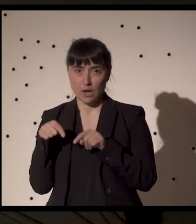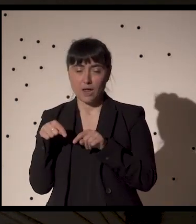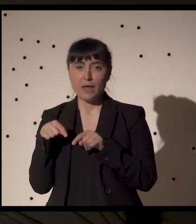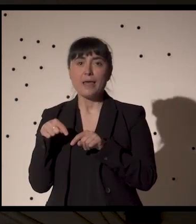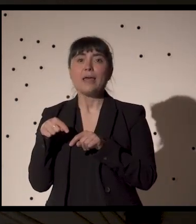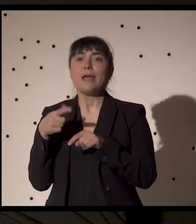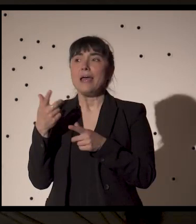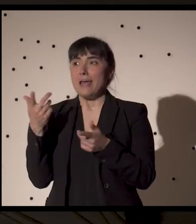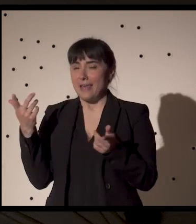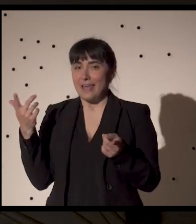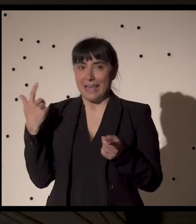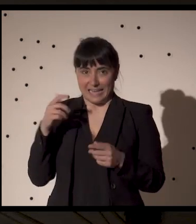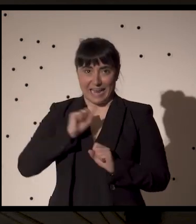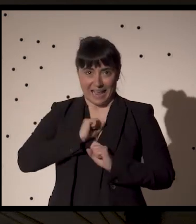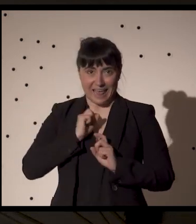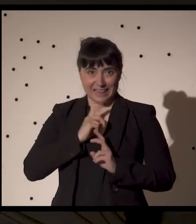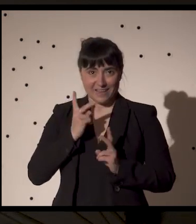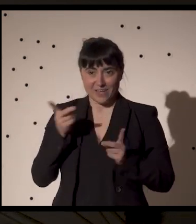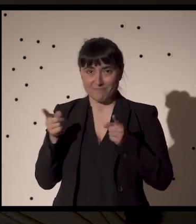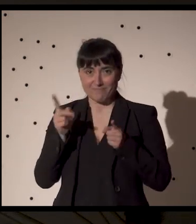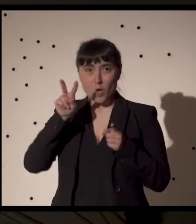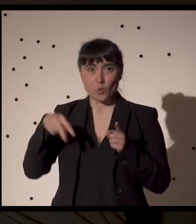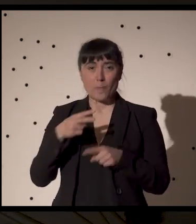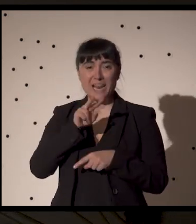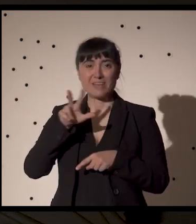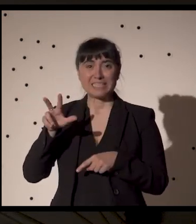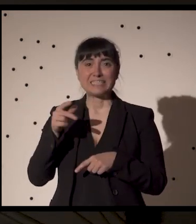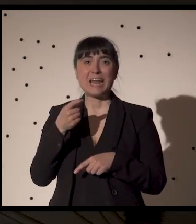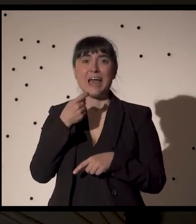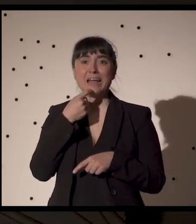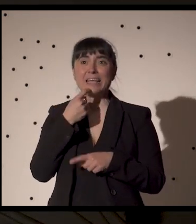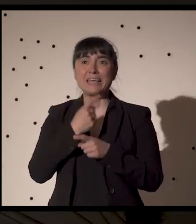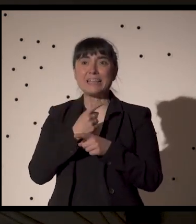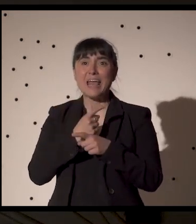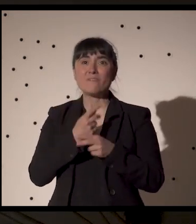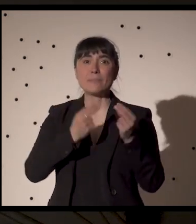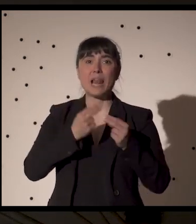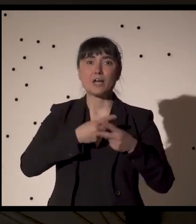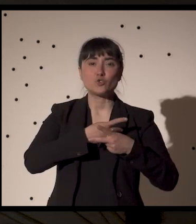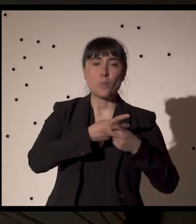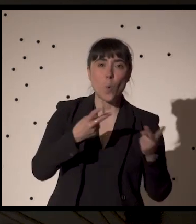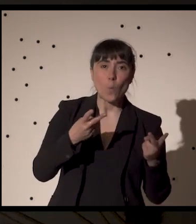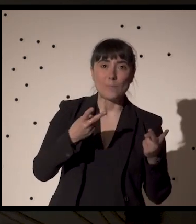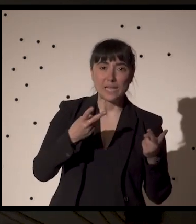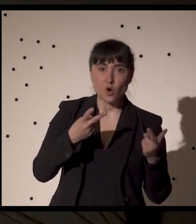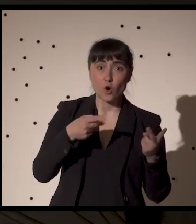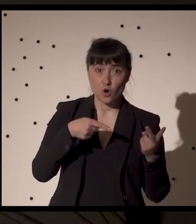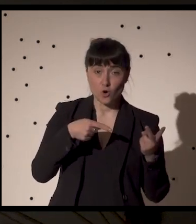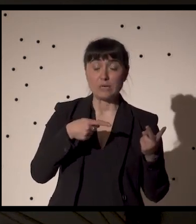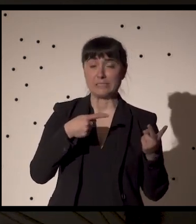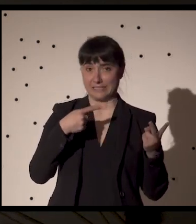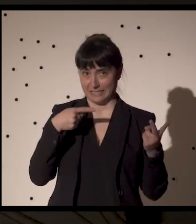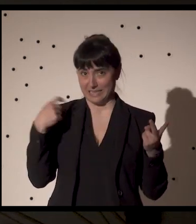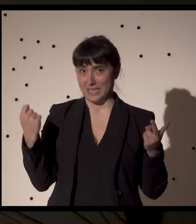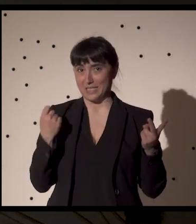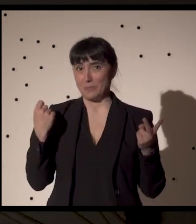che riguarda la spesa di qualsiasi diramazione di intervento degli enti locali sa quanto Preziosi